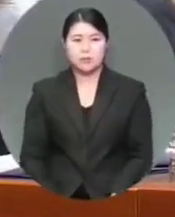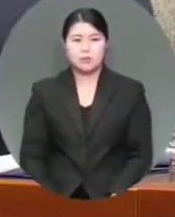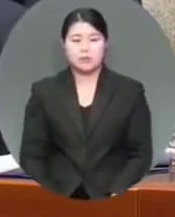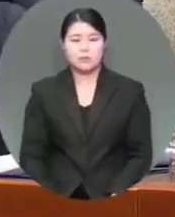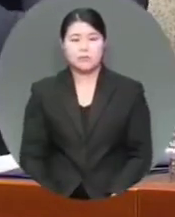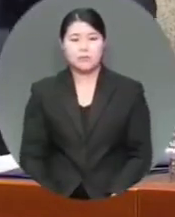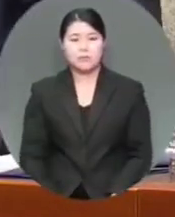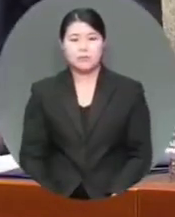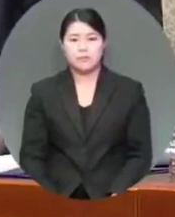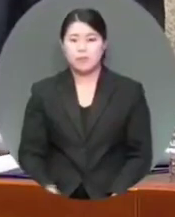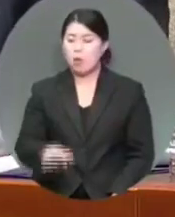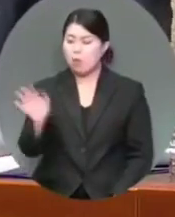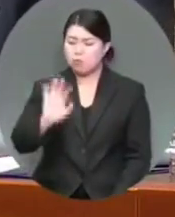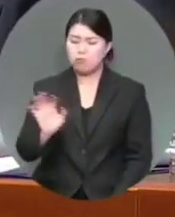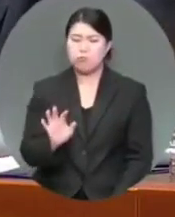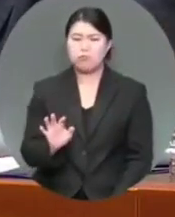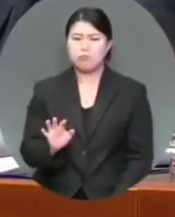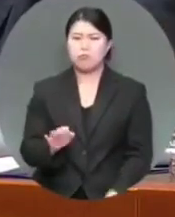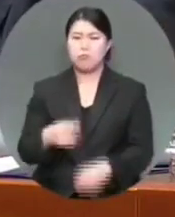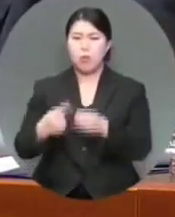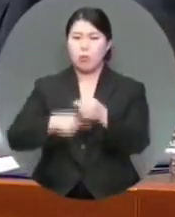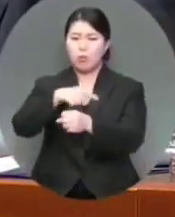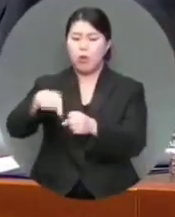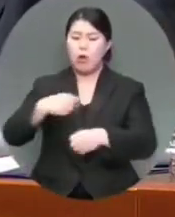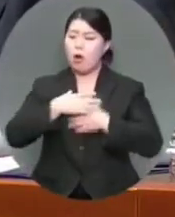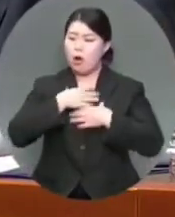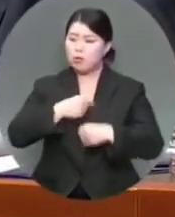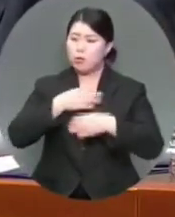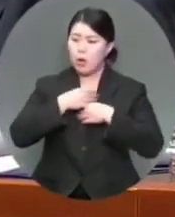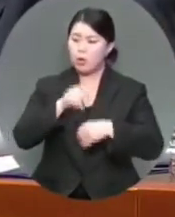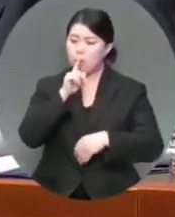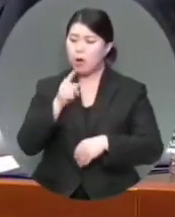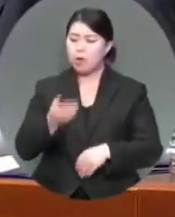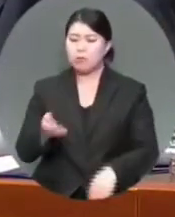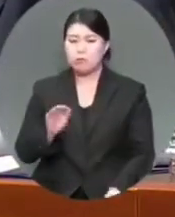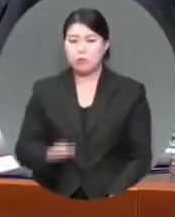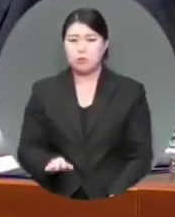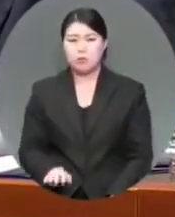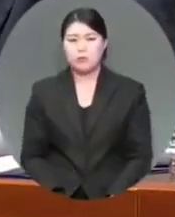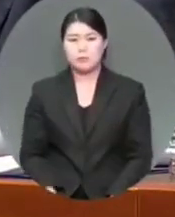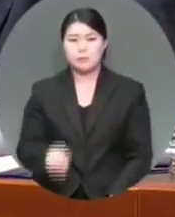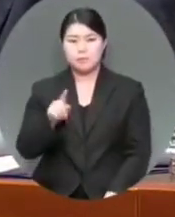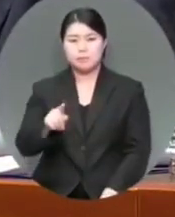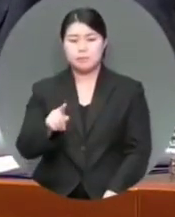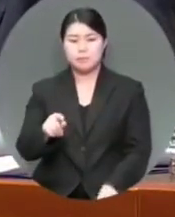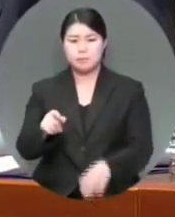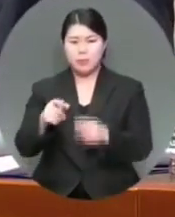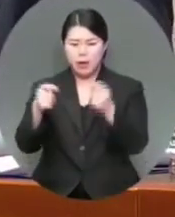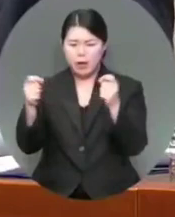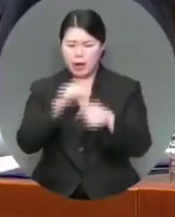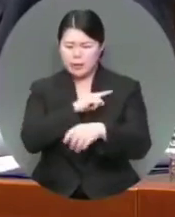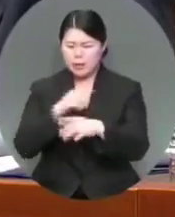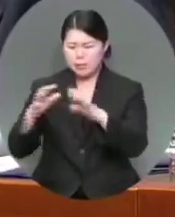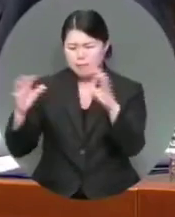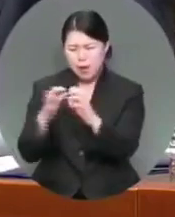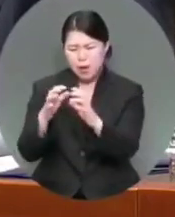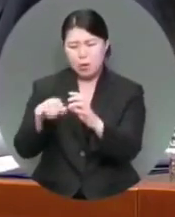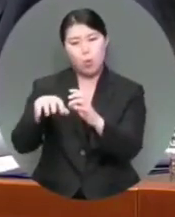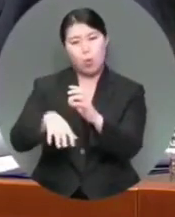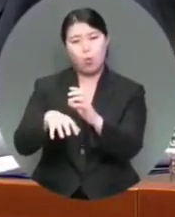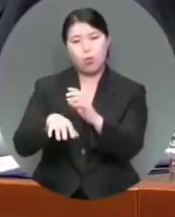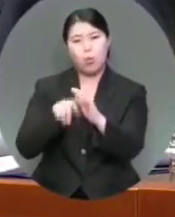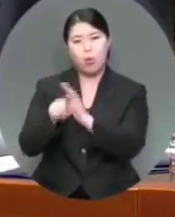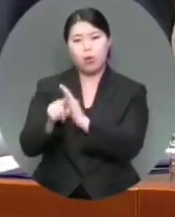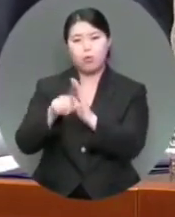수행을 하고 있습니다. 이런 식으로 원전을 안전하다고 하면서 그 원전이 최고 밀집된 곳에 가 있어야